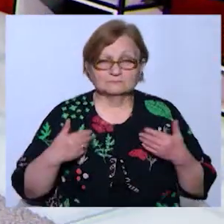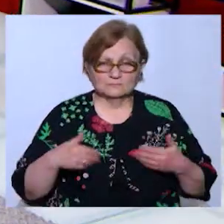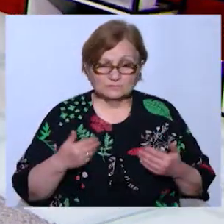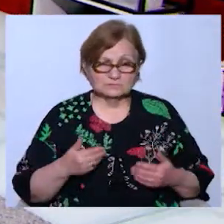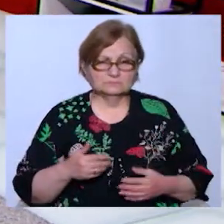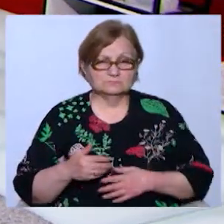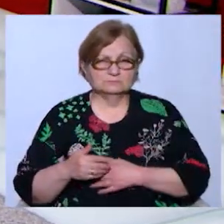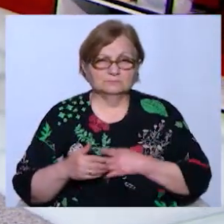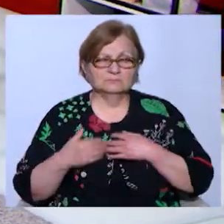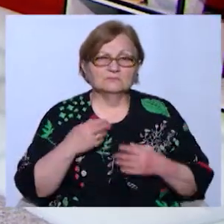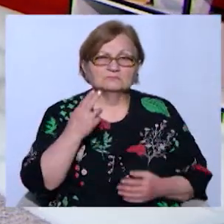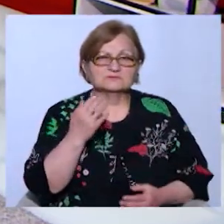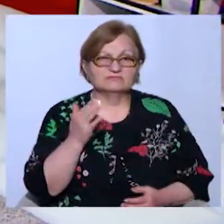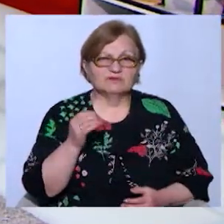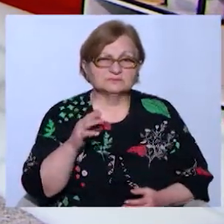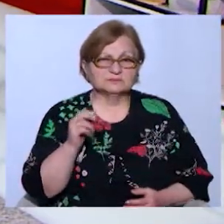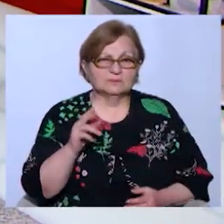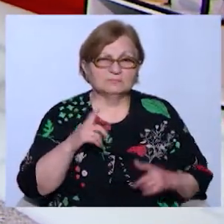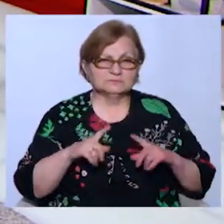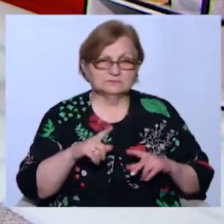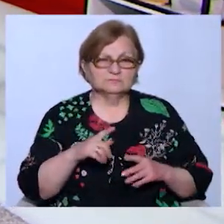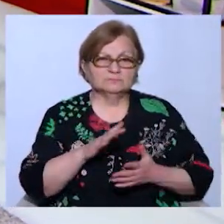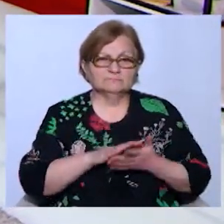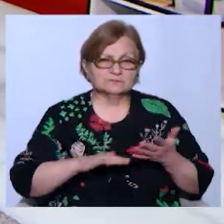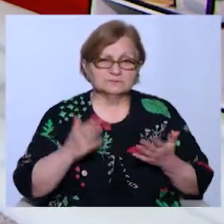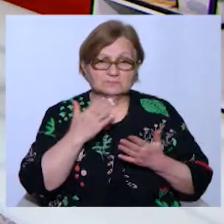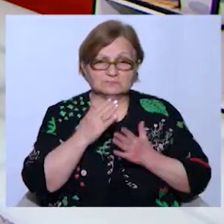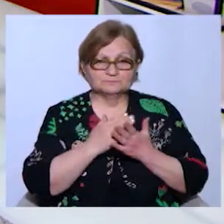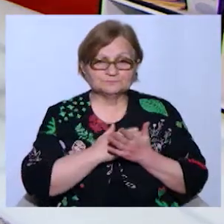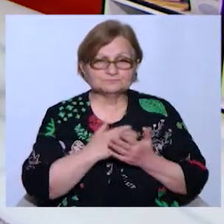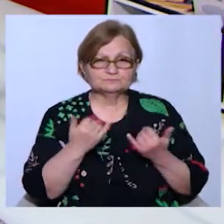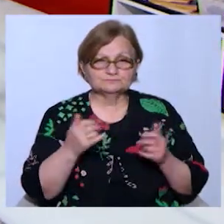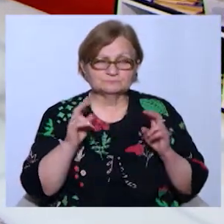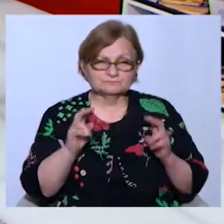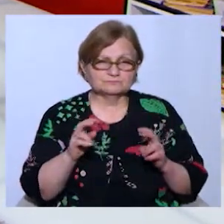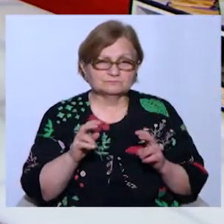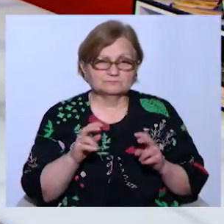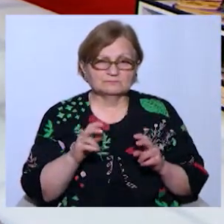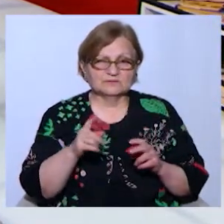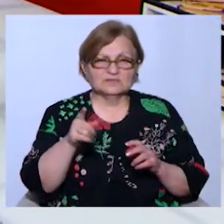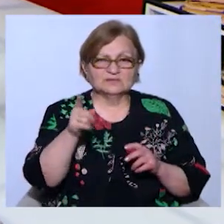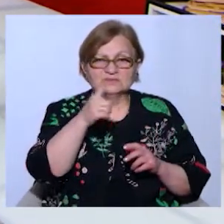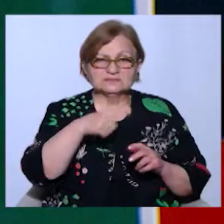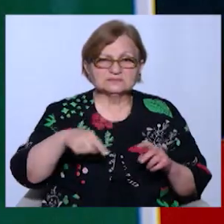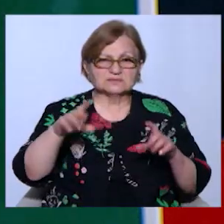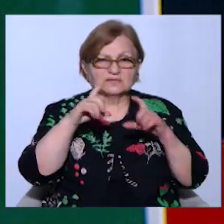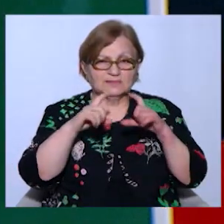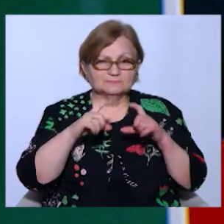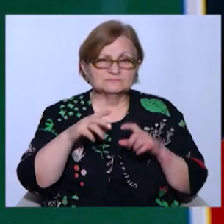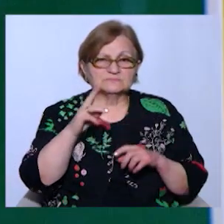მოგესალმებით. ცვანციკა მასწავლებელი აგრძელებს გაკვეთილებს. დღევანდელი გაკვეთილის თემა წრეწირი.